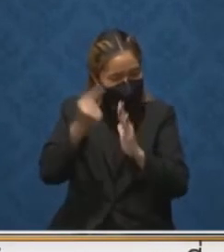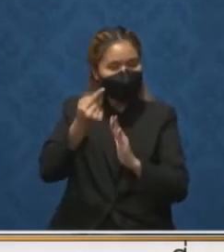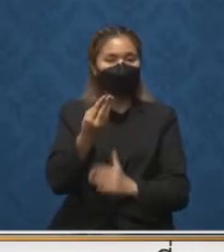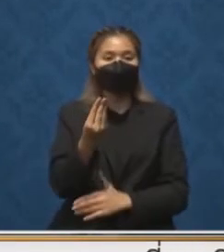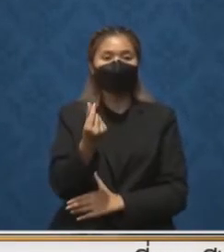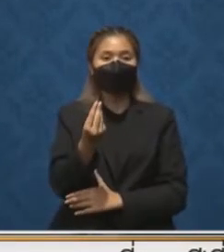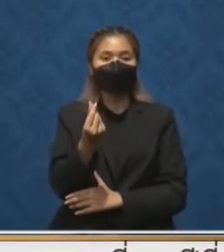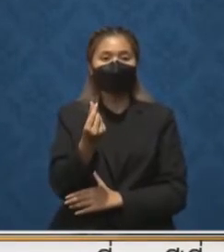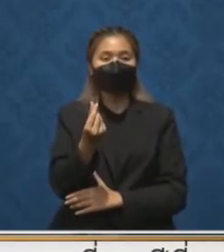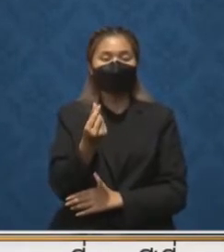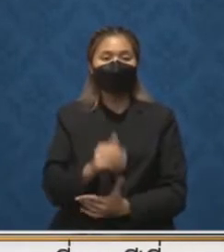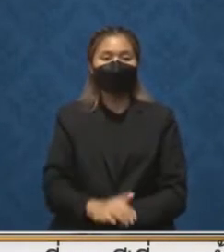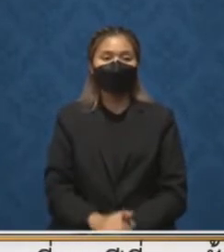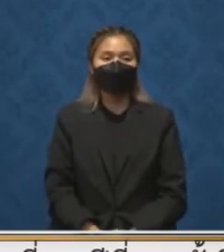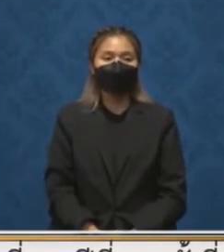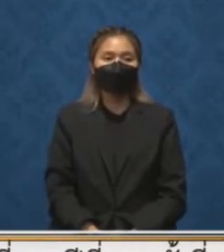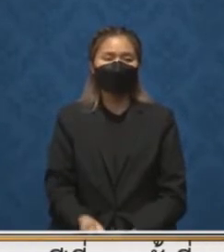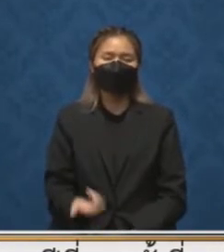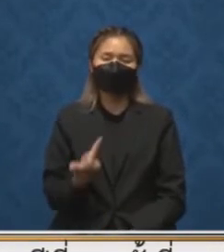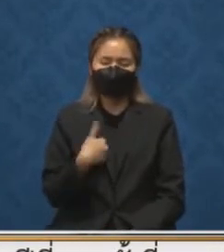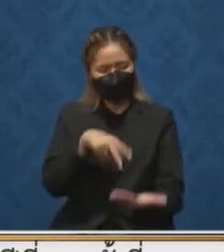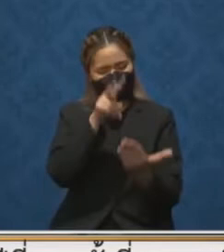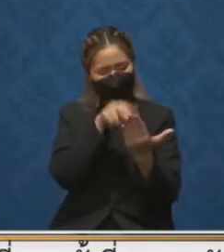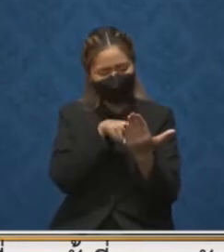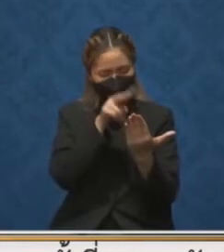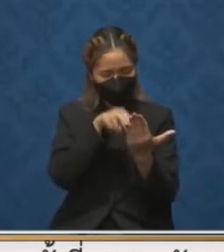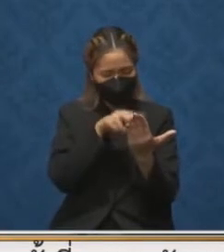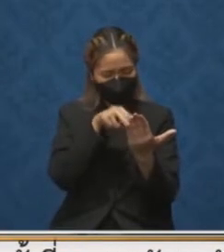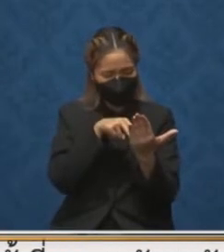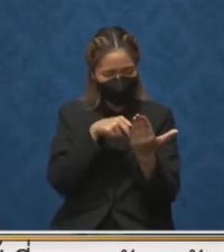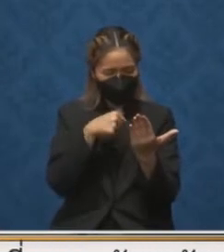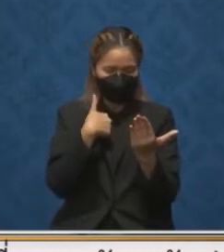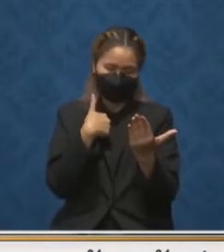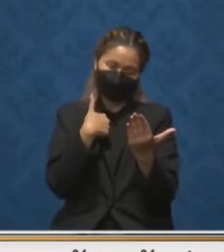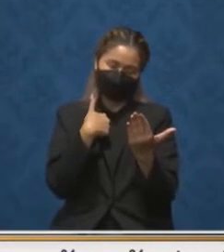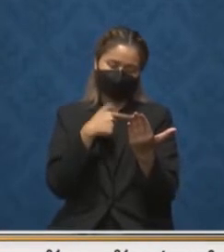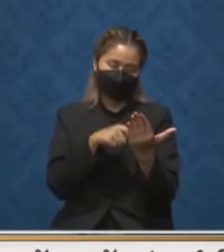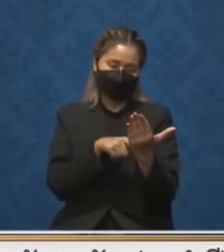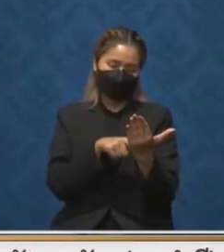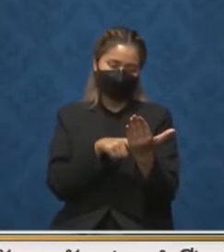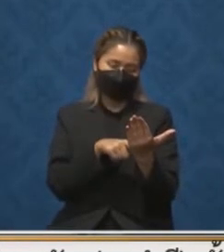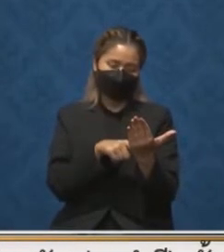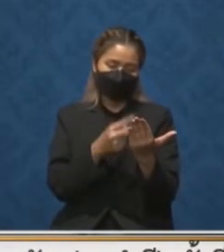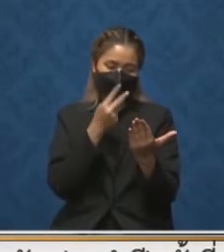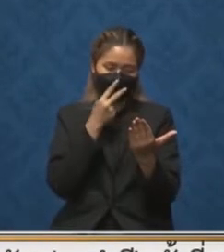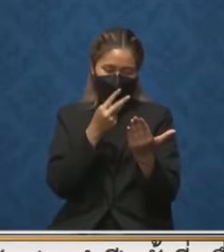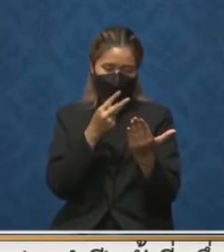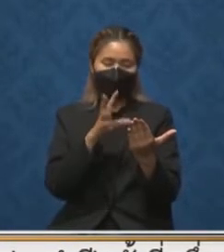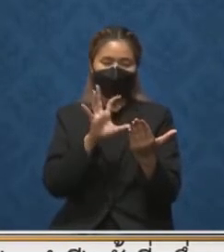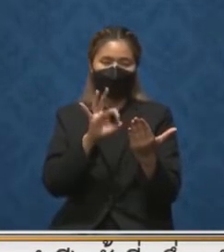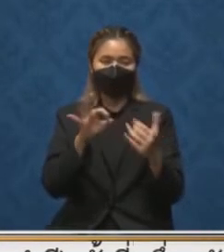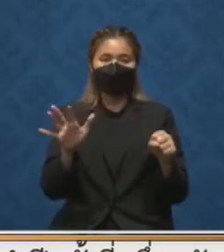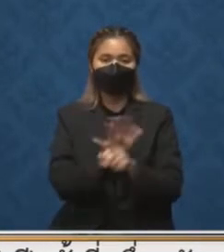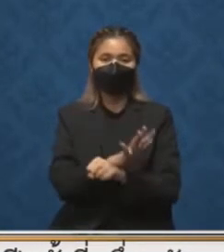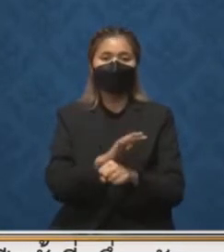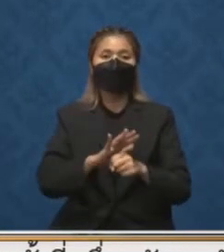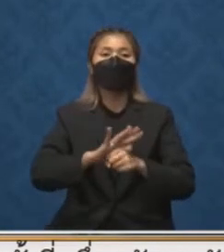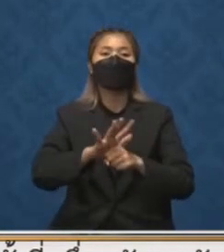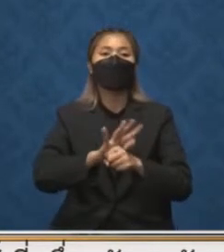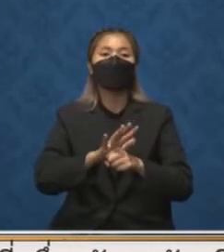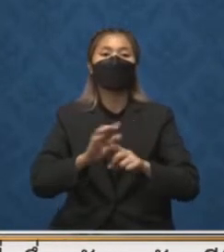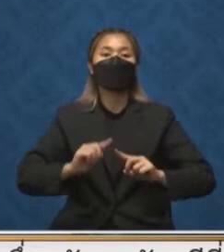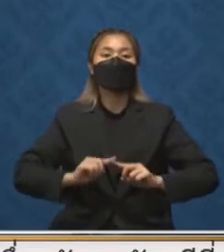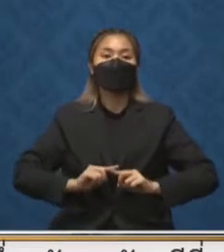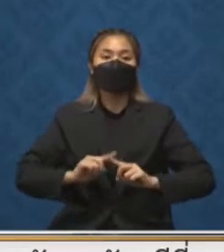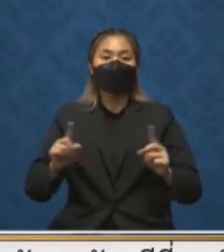ต้นทุเป็อย่างไรผมกพยายามอ่านที่ทานได้นำเสนอนะครับซึ่ก็มความสมบุญระดบหนึ่งแตพอไปด